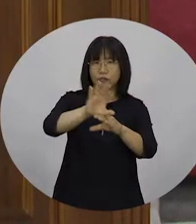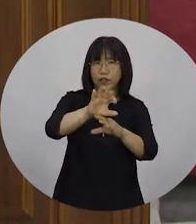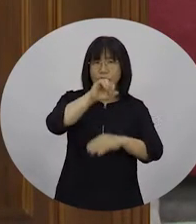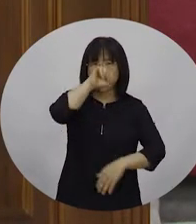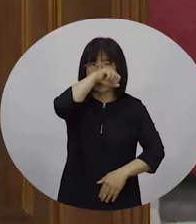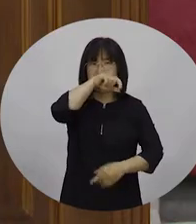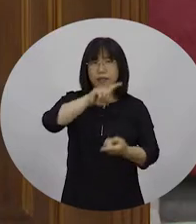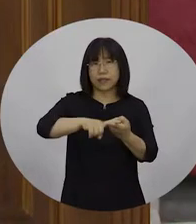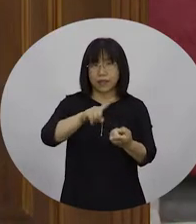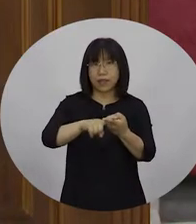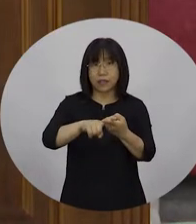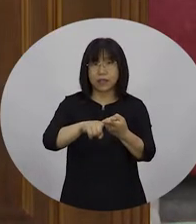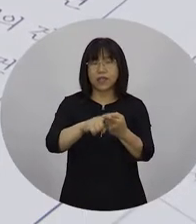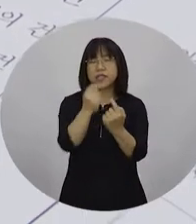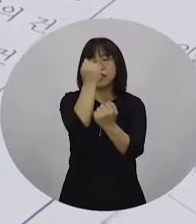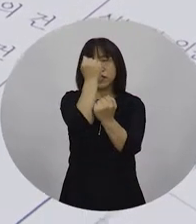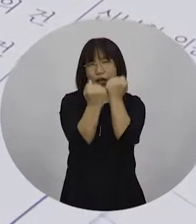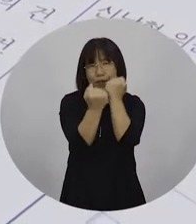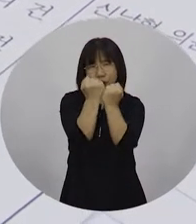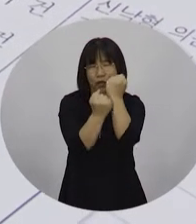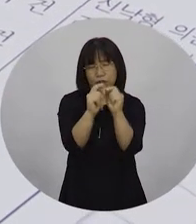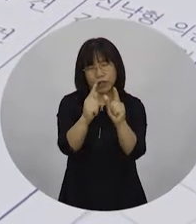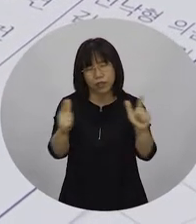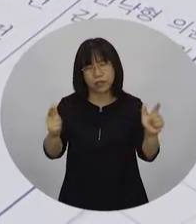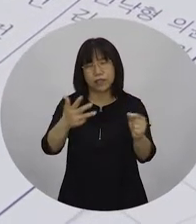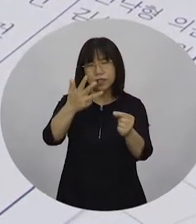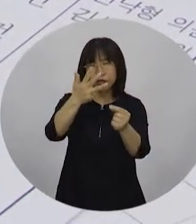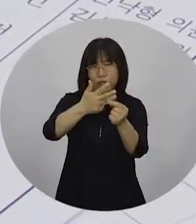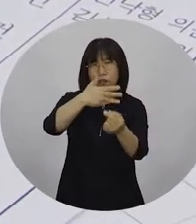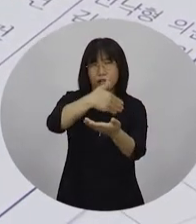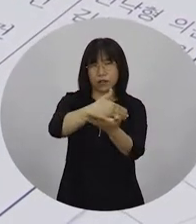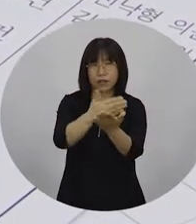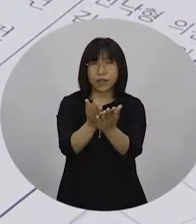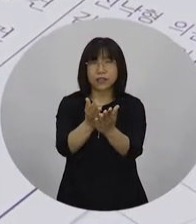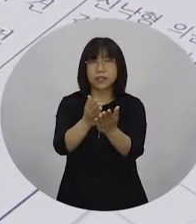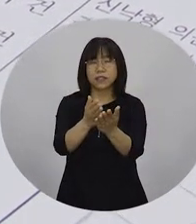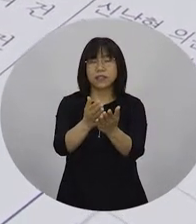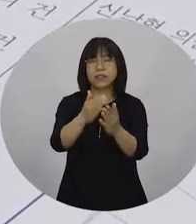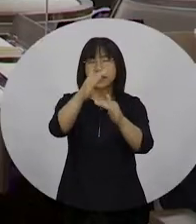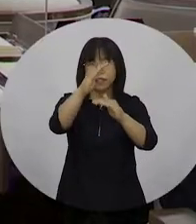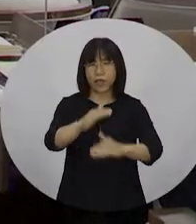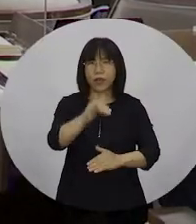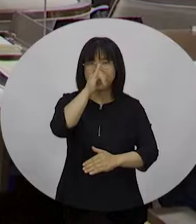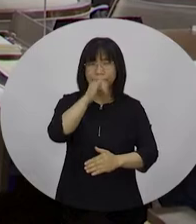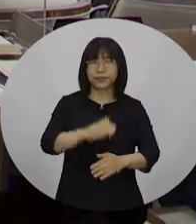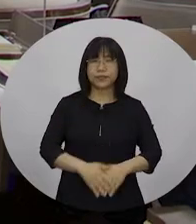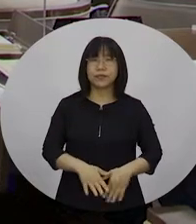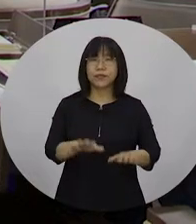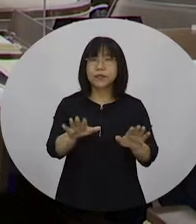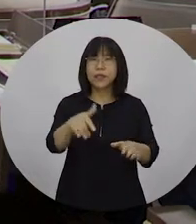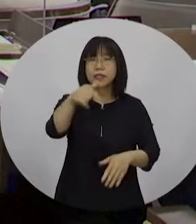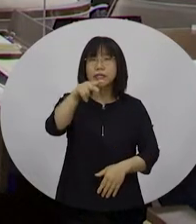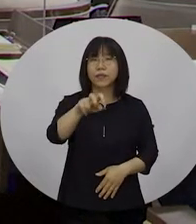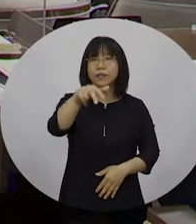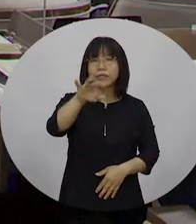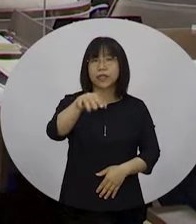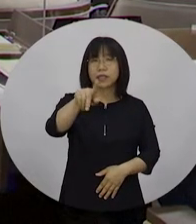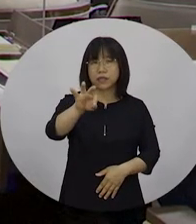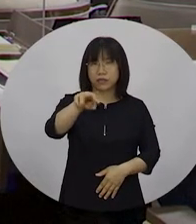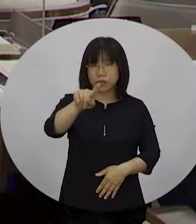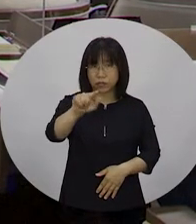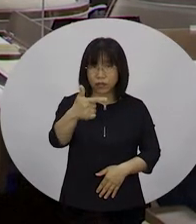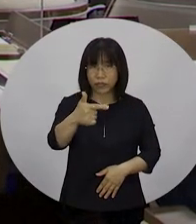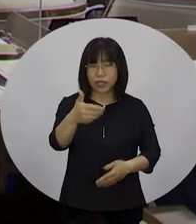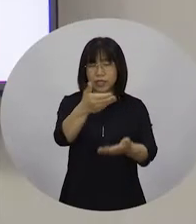세출 추가경정 예산안 제출에 따른 제안 설명의 건 등 8건 이상 정철이 됐습니다 특히 이날